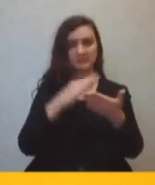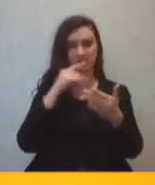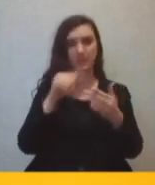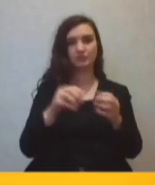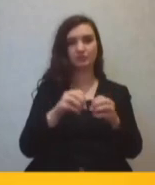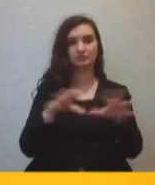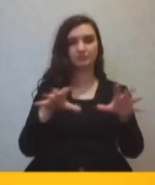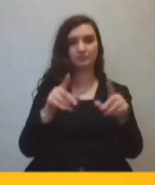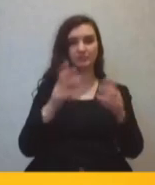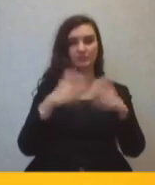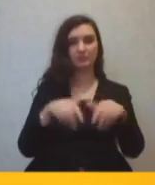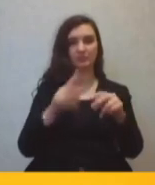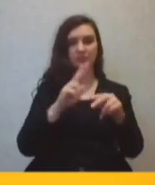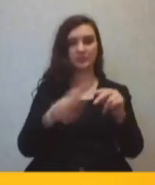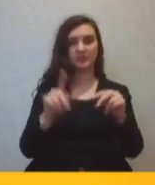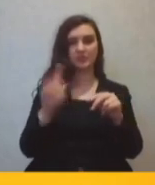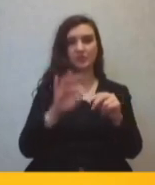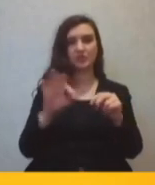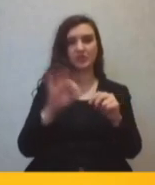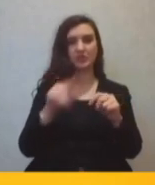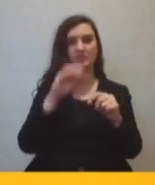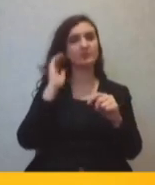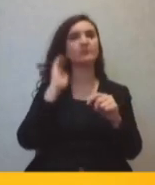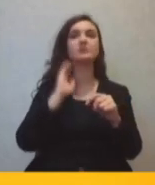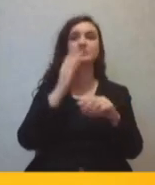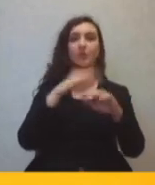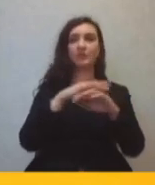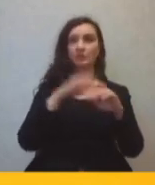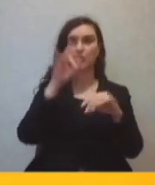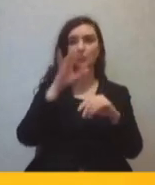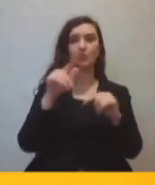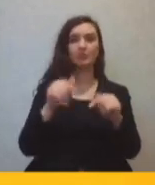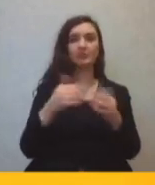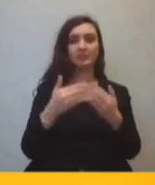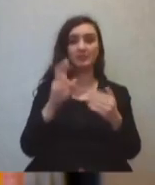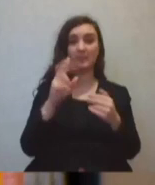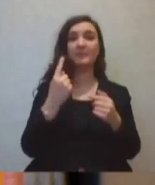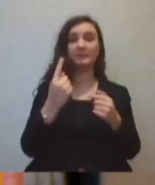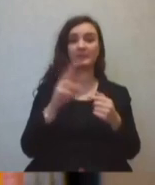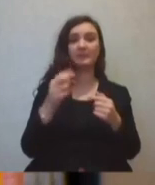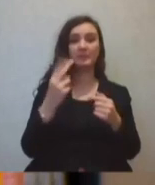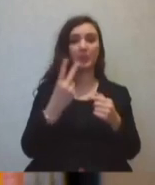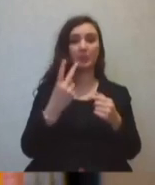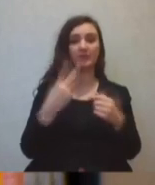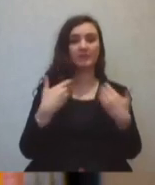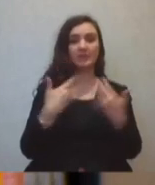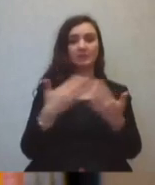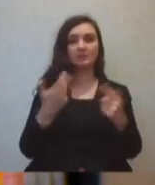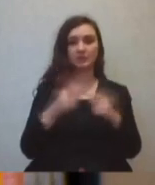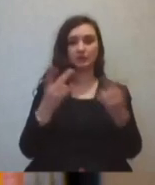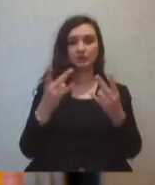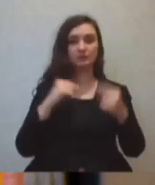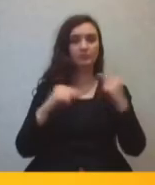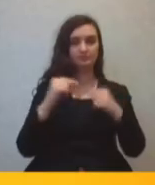და ავტომატურად დაკარგავთ. ხოლო რაც შეეხება საყოველთაო ცნობილ, ვთქვათ, B1 და B2 ვიტამინს, რომელიც ძალიან